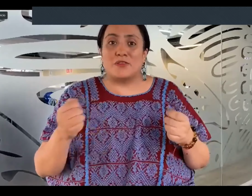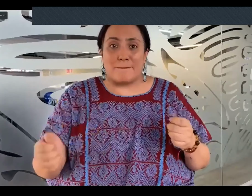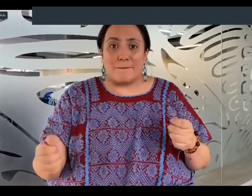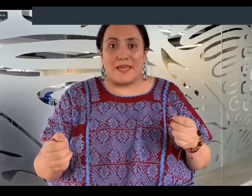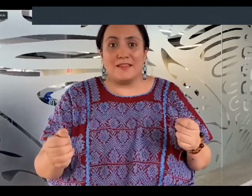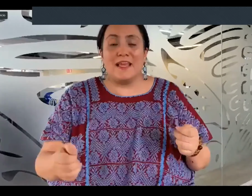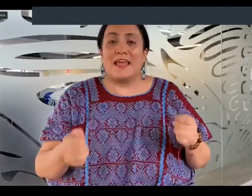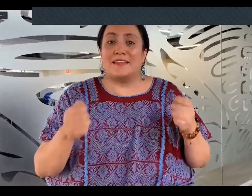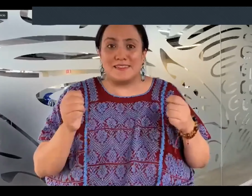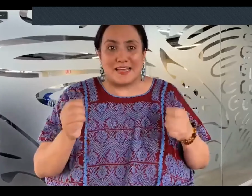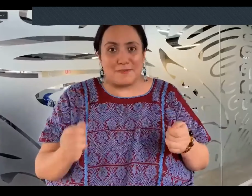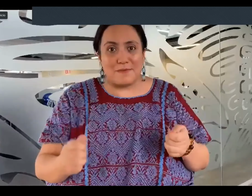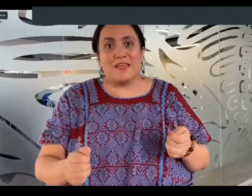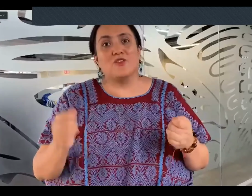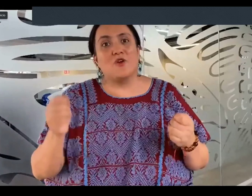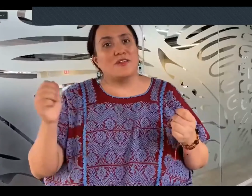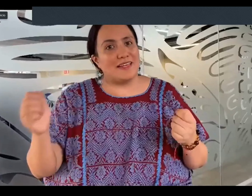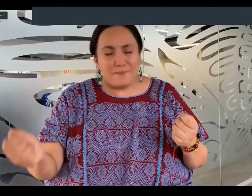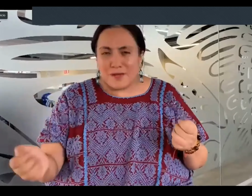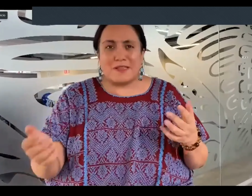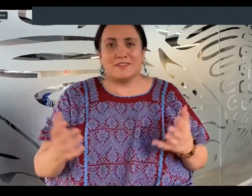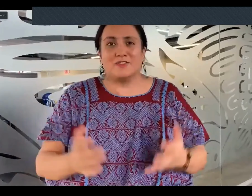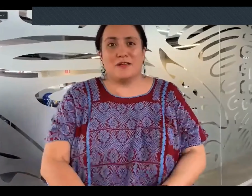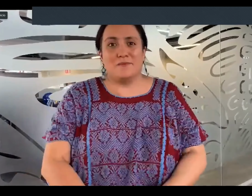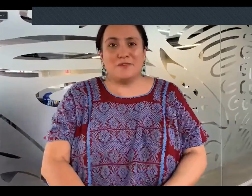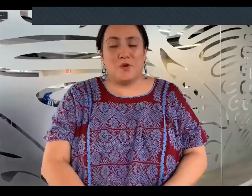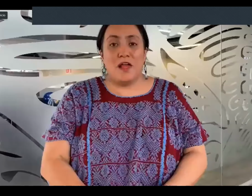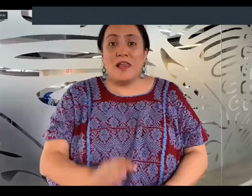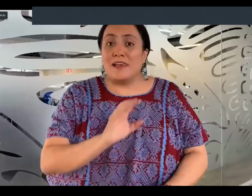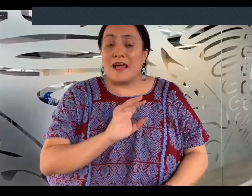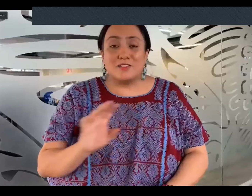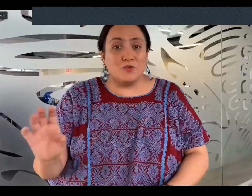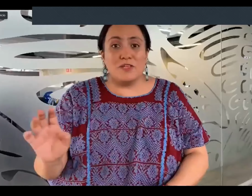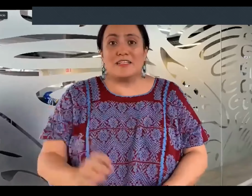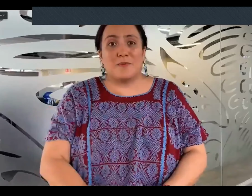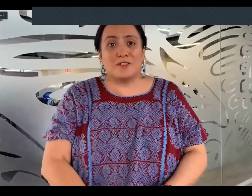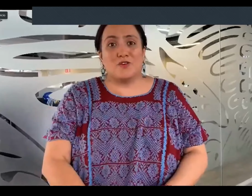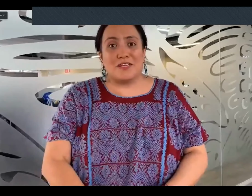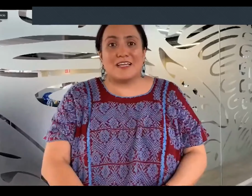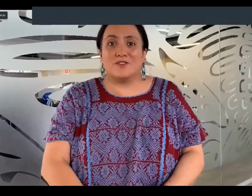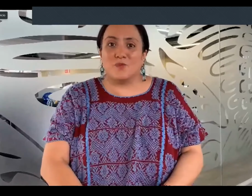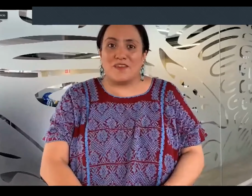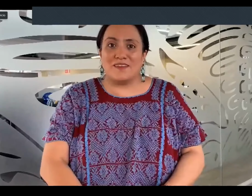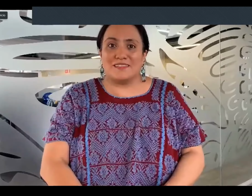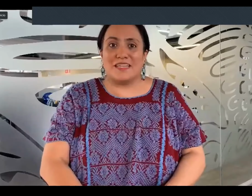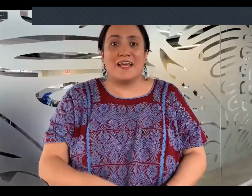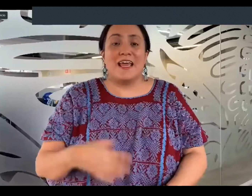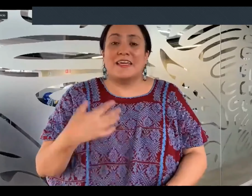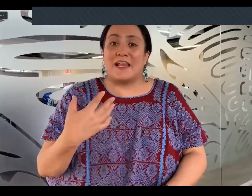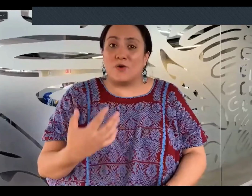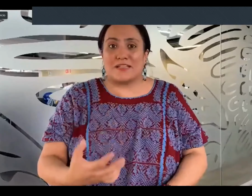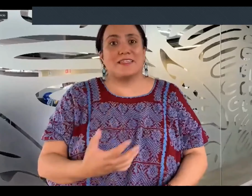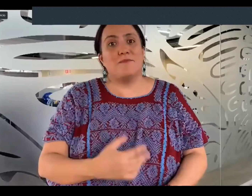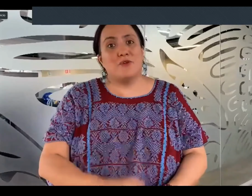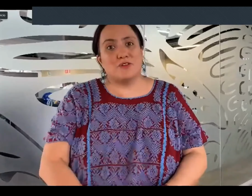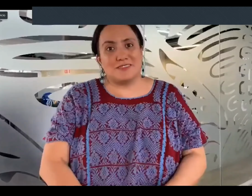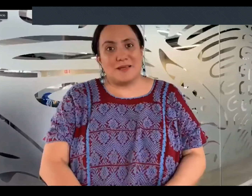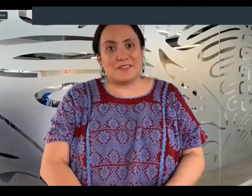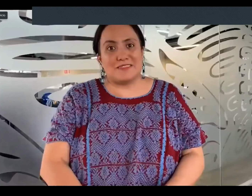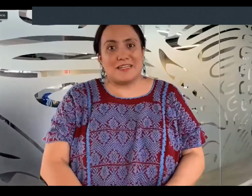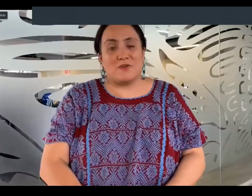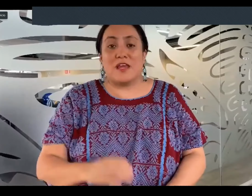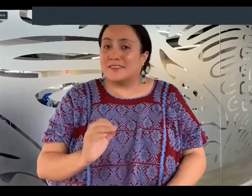fassent partie de l'élaboration des stratégies, des plans. Le fond n'est pas bon. Les seules personnes qui